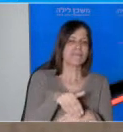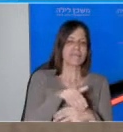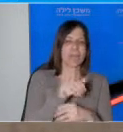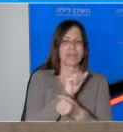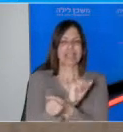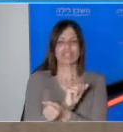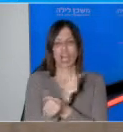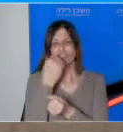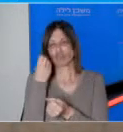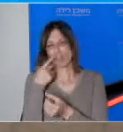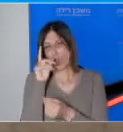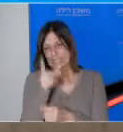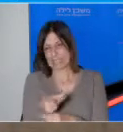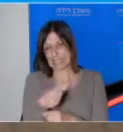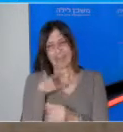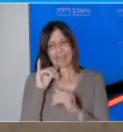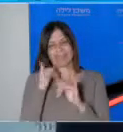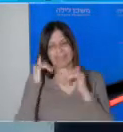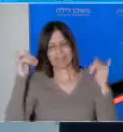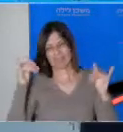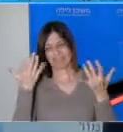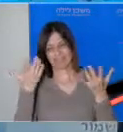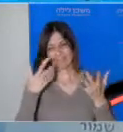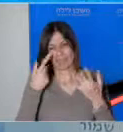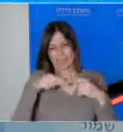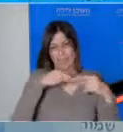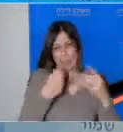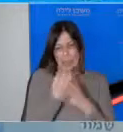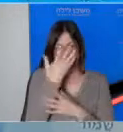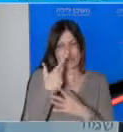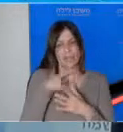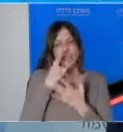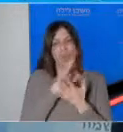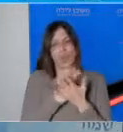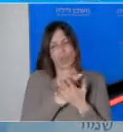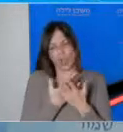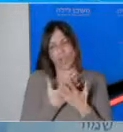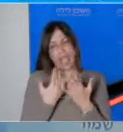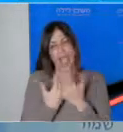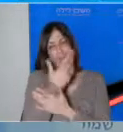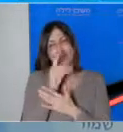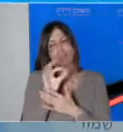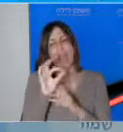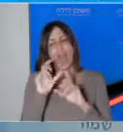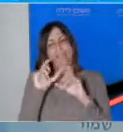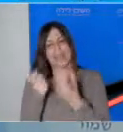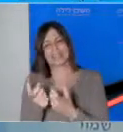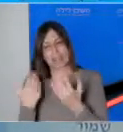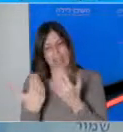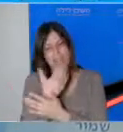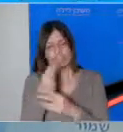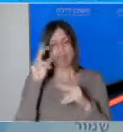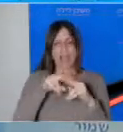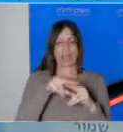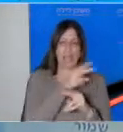כן. עד שנזעקו פה, נזעקו, היו ועדות, עניינים סיפורים, ונחקק חוק המעצרים החדש. ואחרי זה באו המשטרה ובחו,